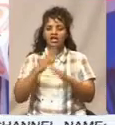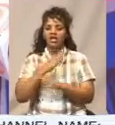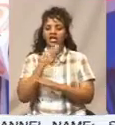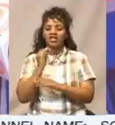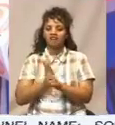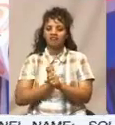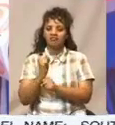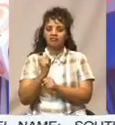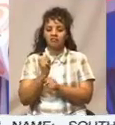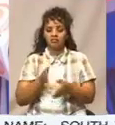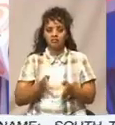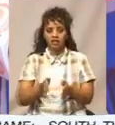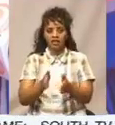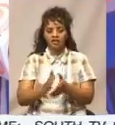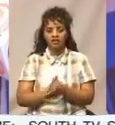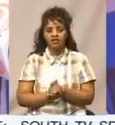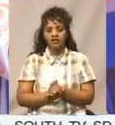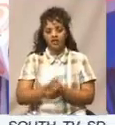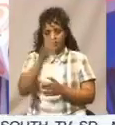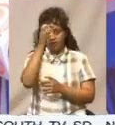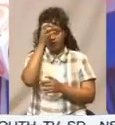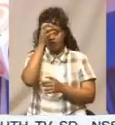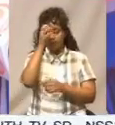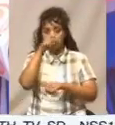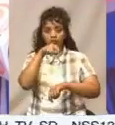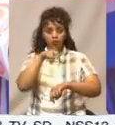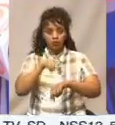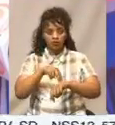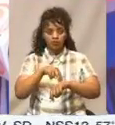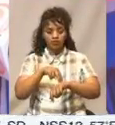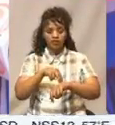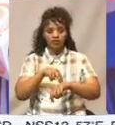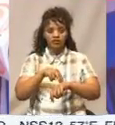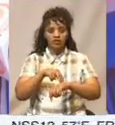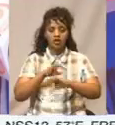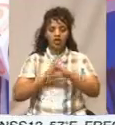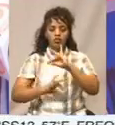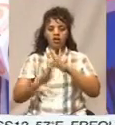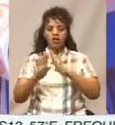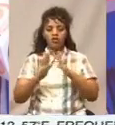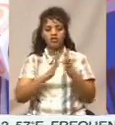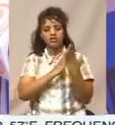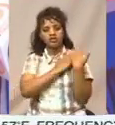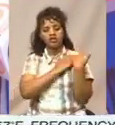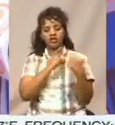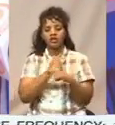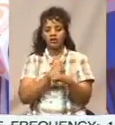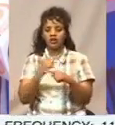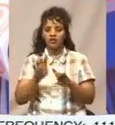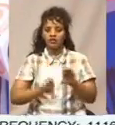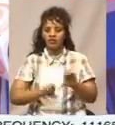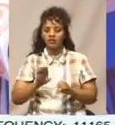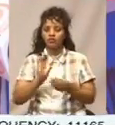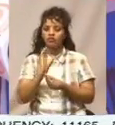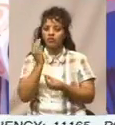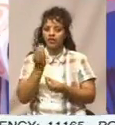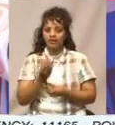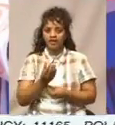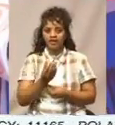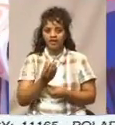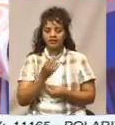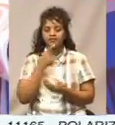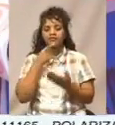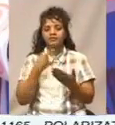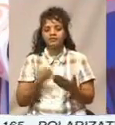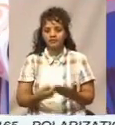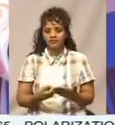በዲሞክራሲያዊ አግባብ መንግስትን የሚያቆምበት ሉዓላዊ ስልጣኑን ተግባራዊ የሚያደርግበትን ሁኔታ